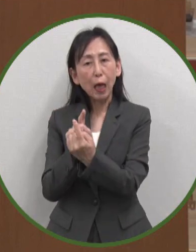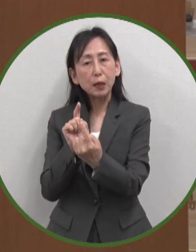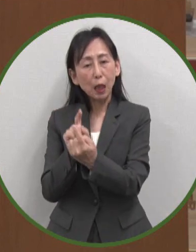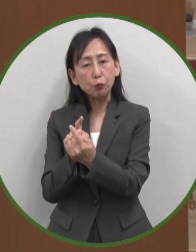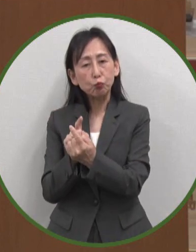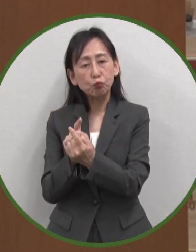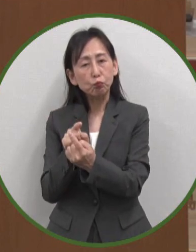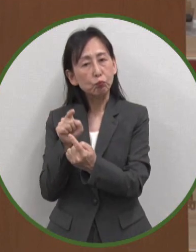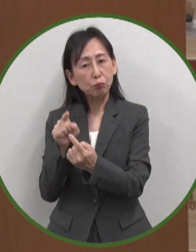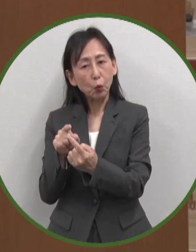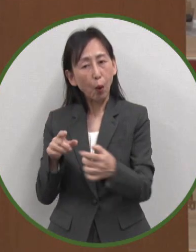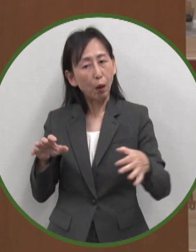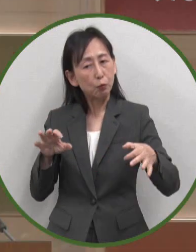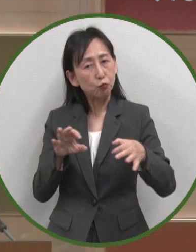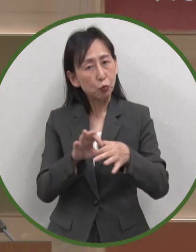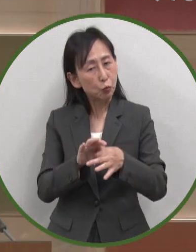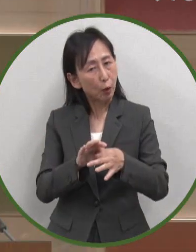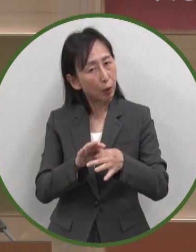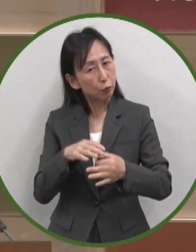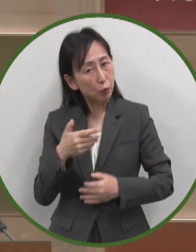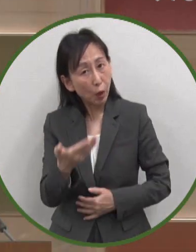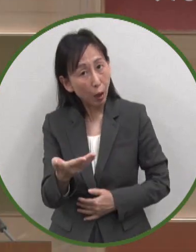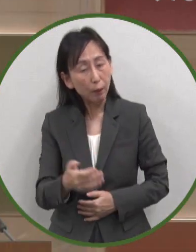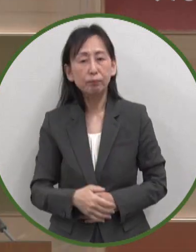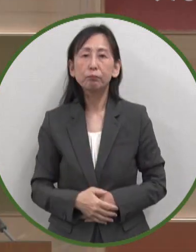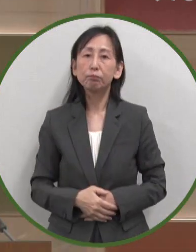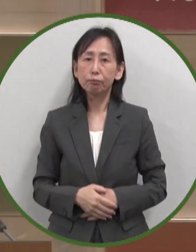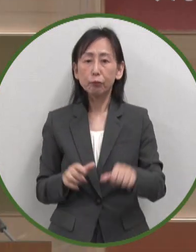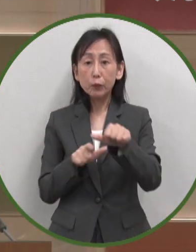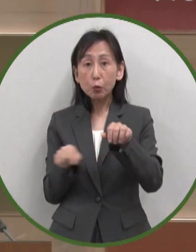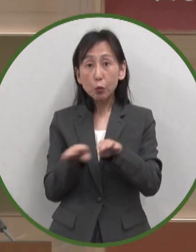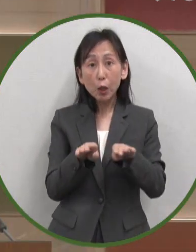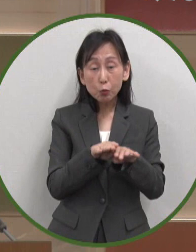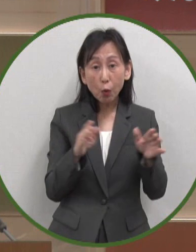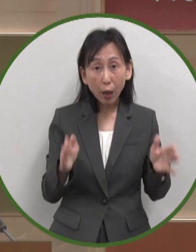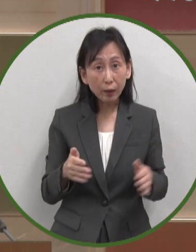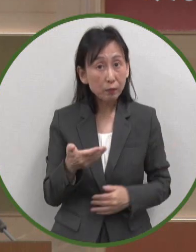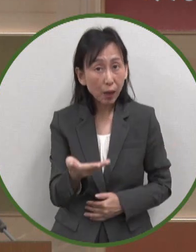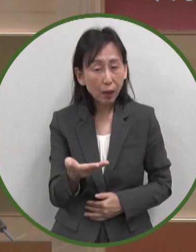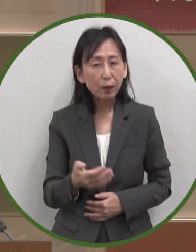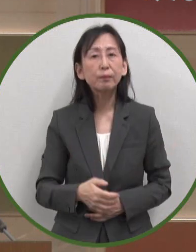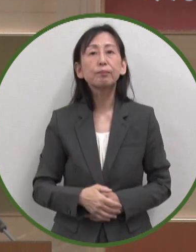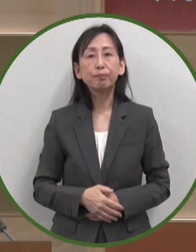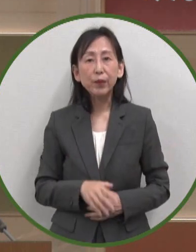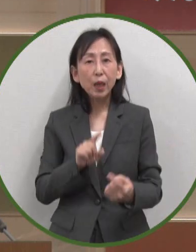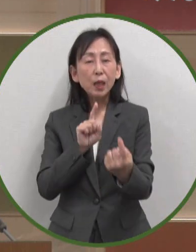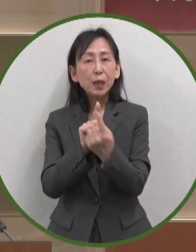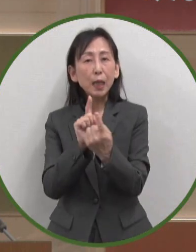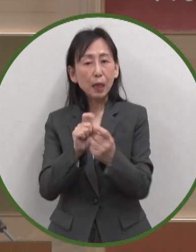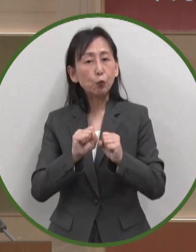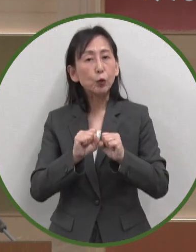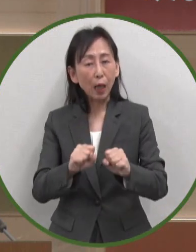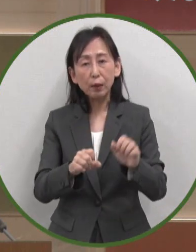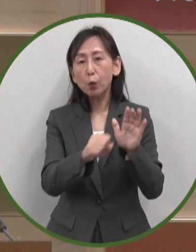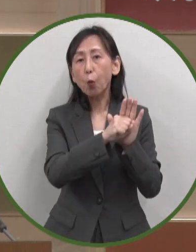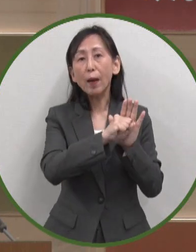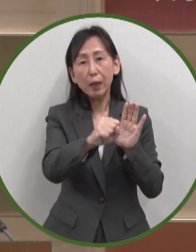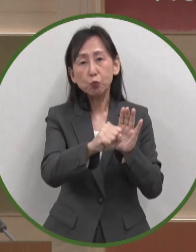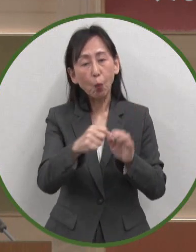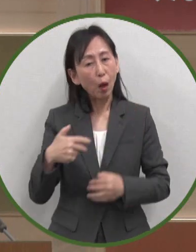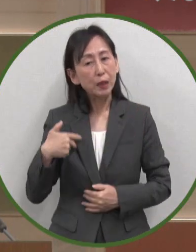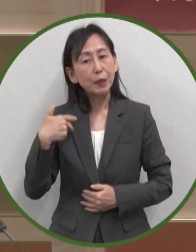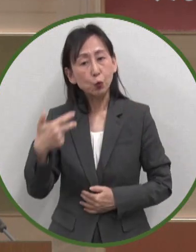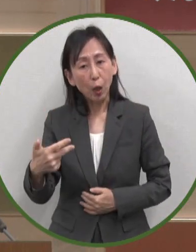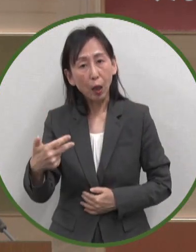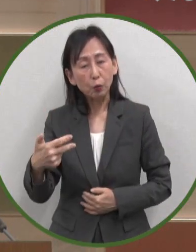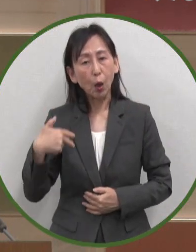かの実効性という意味ではどうお考えでしょうか。 連休中ですか、 はい、 あのいずれにしてもですね、対策を取ってから効果が出るのは1週間とか